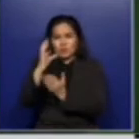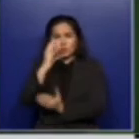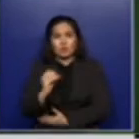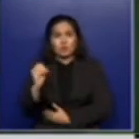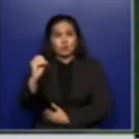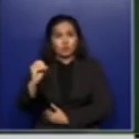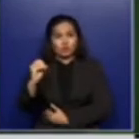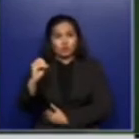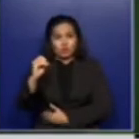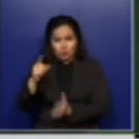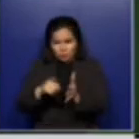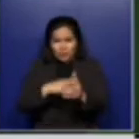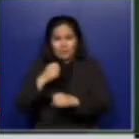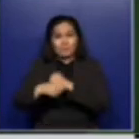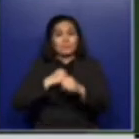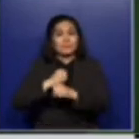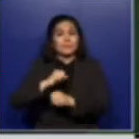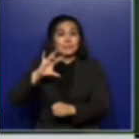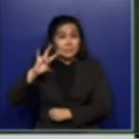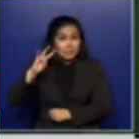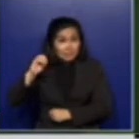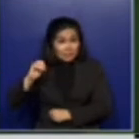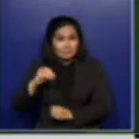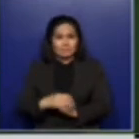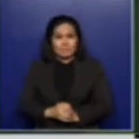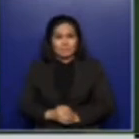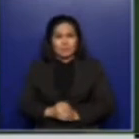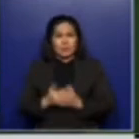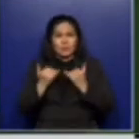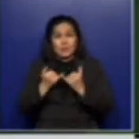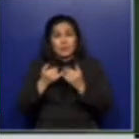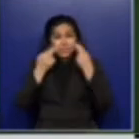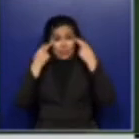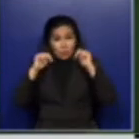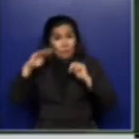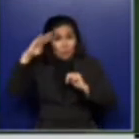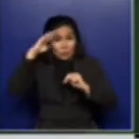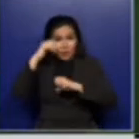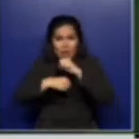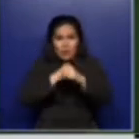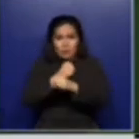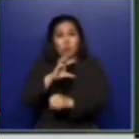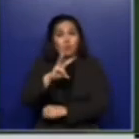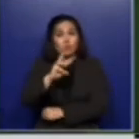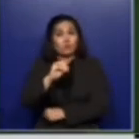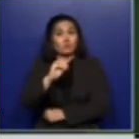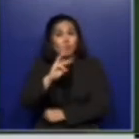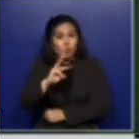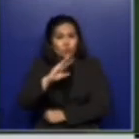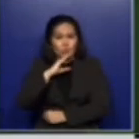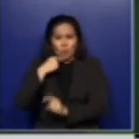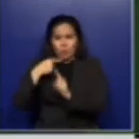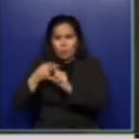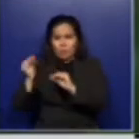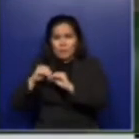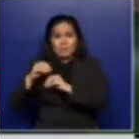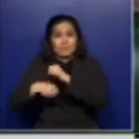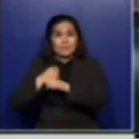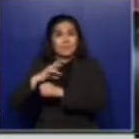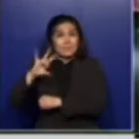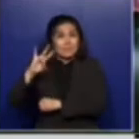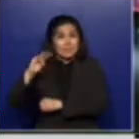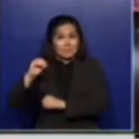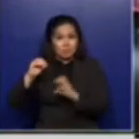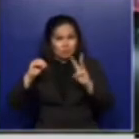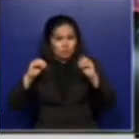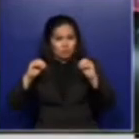ดวันนี้ท่านนายกพลเอกประยุทธ์จันทร์โอชาอายุ66ปีนะครับถ้าอีก70ปีท่านใช้เงินหมดนั่นหมายความ